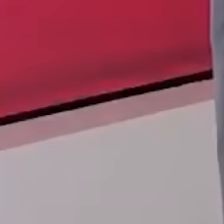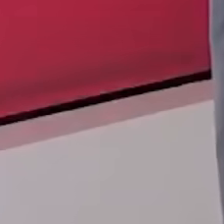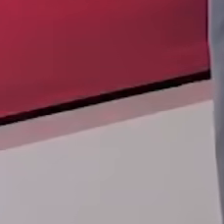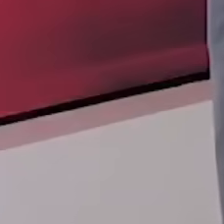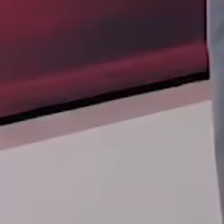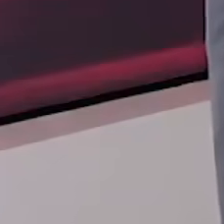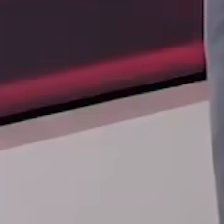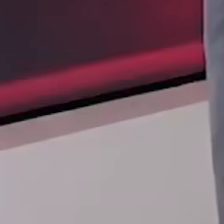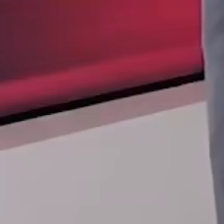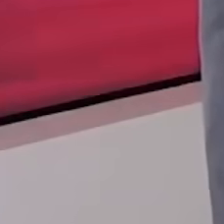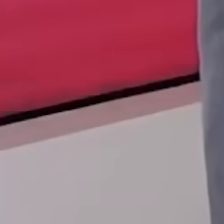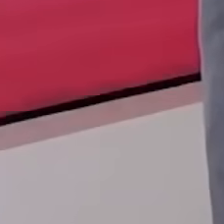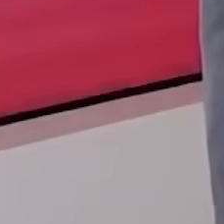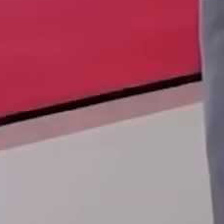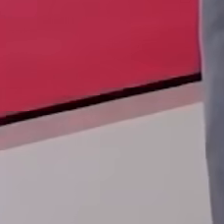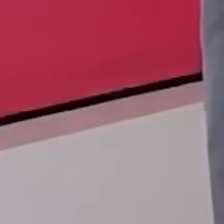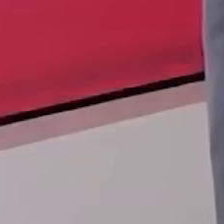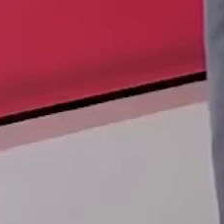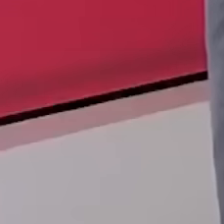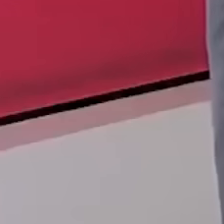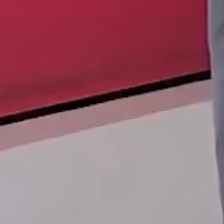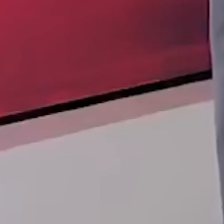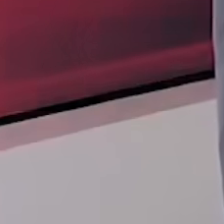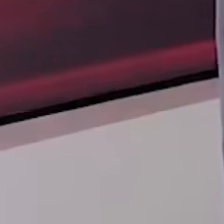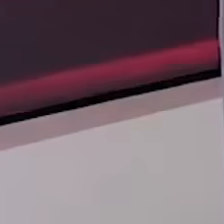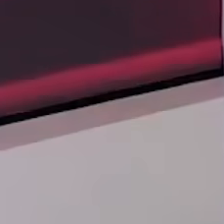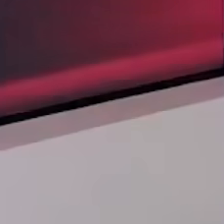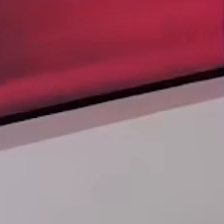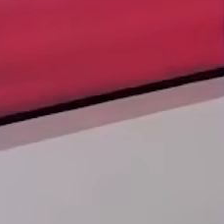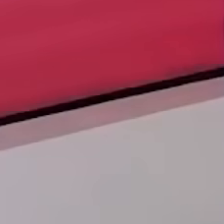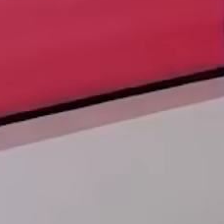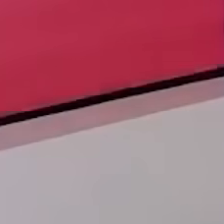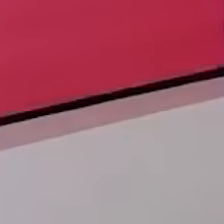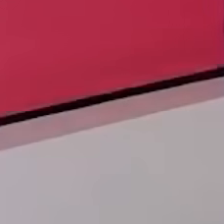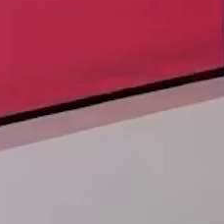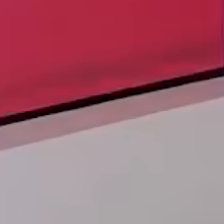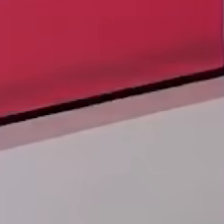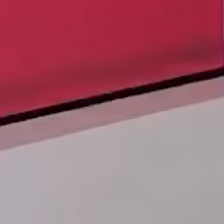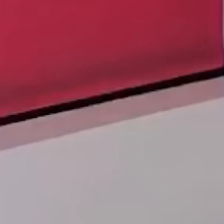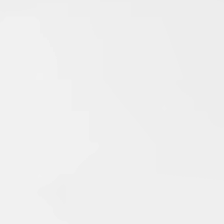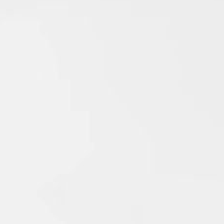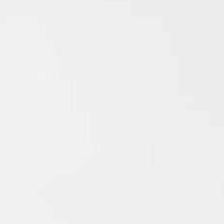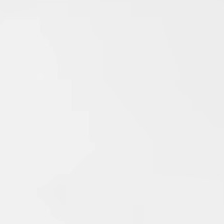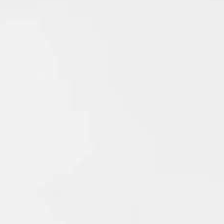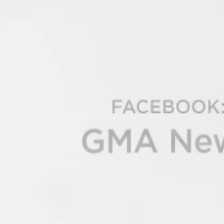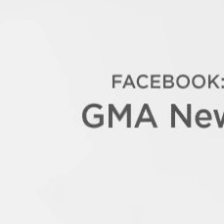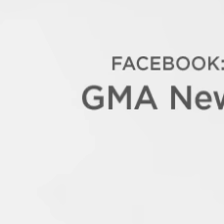kami sa GMA Pinoy TV at sa www.gmanews.tv.